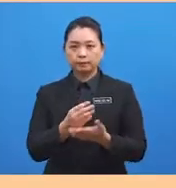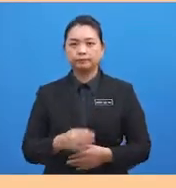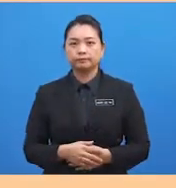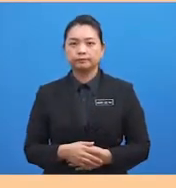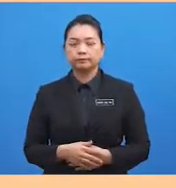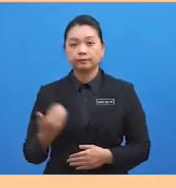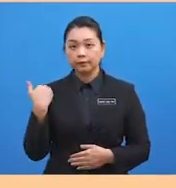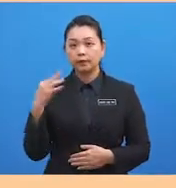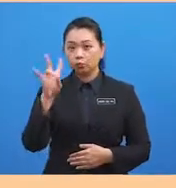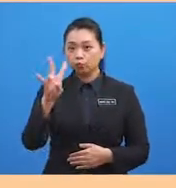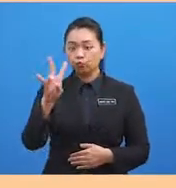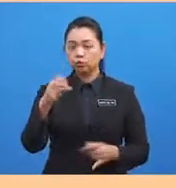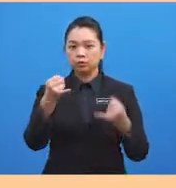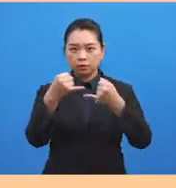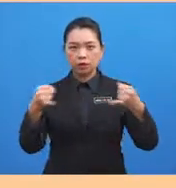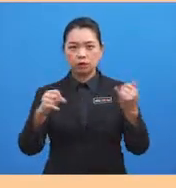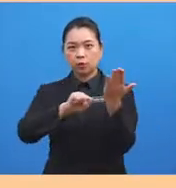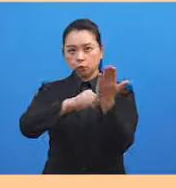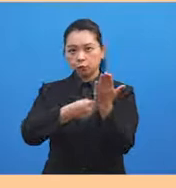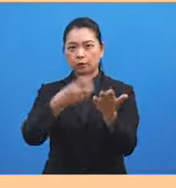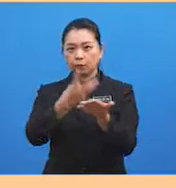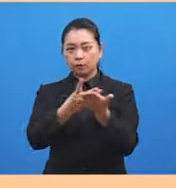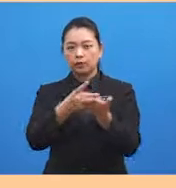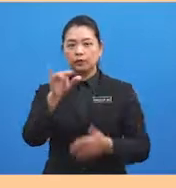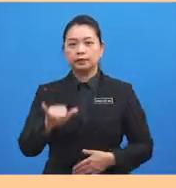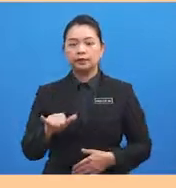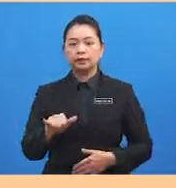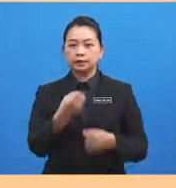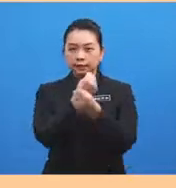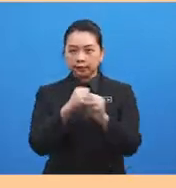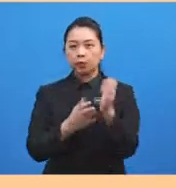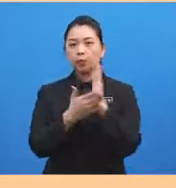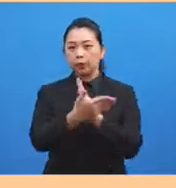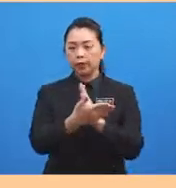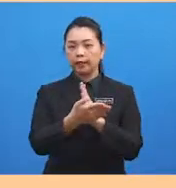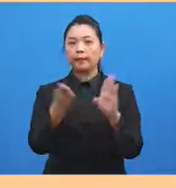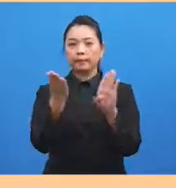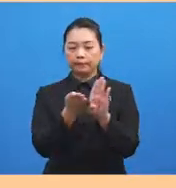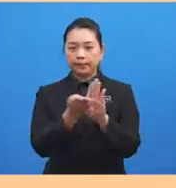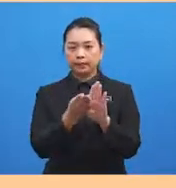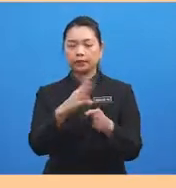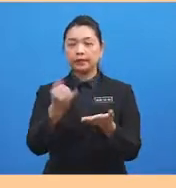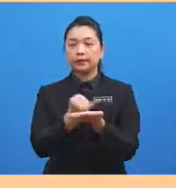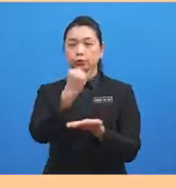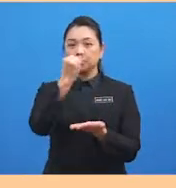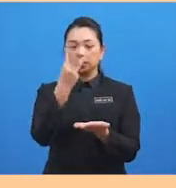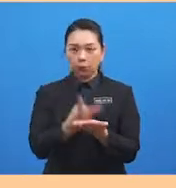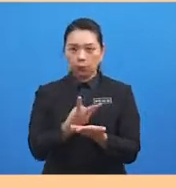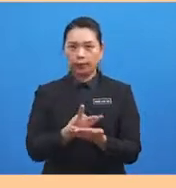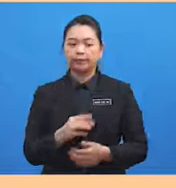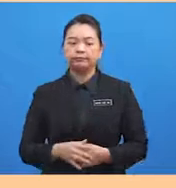Terdapat 7 jenis sumber pembiayaan yang disediakan oleh pihak bank dan